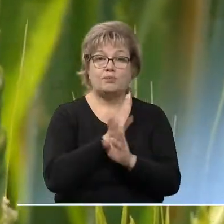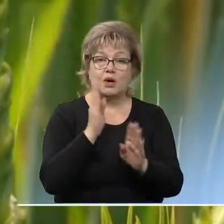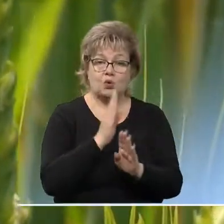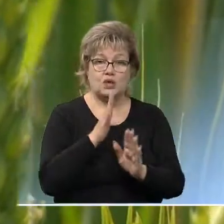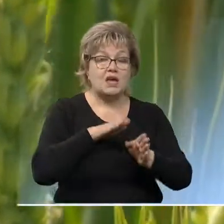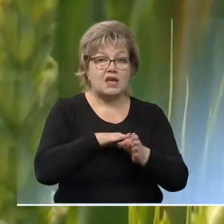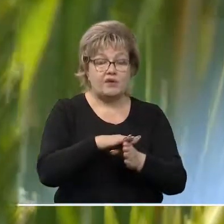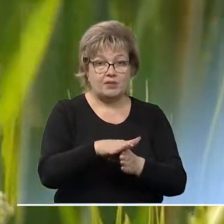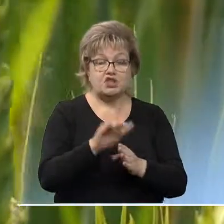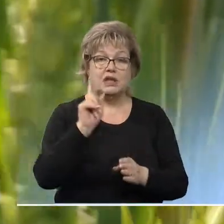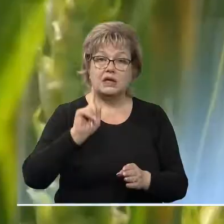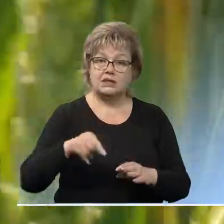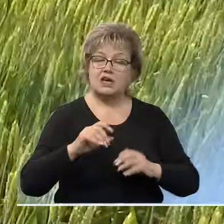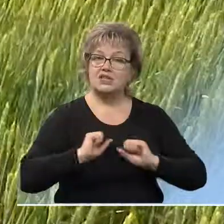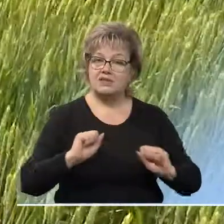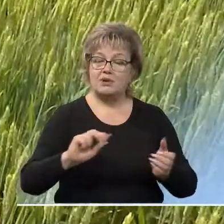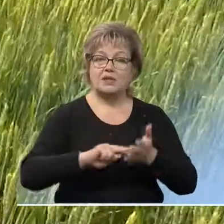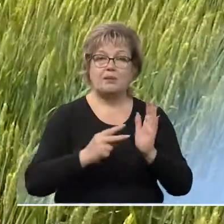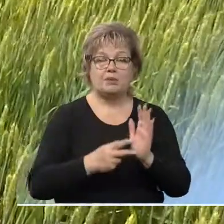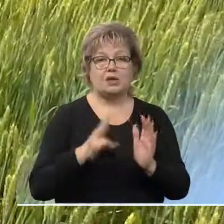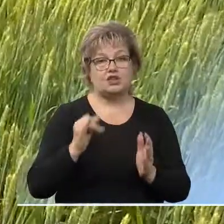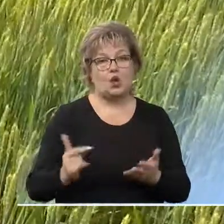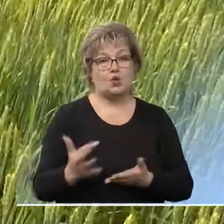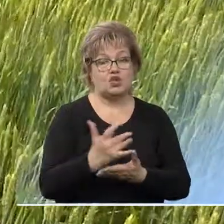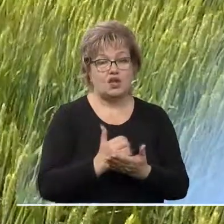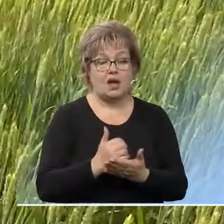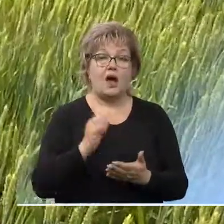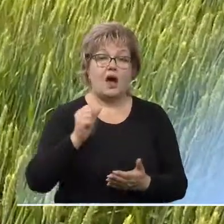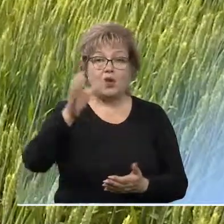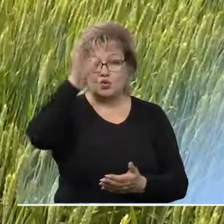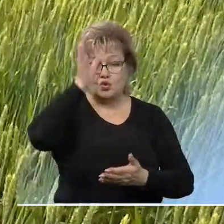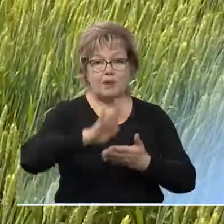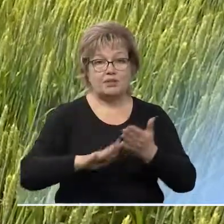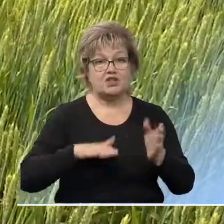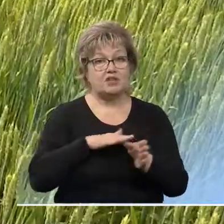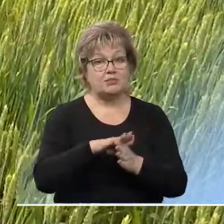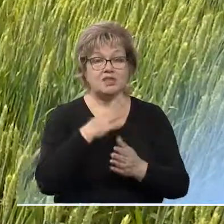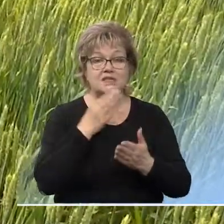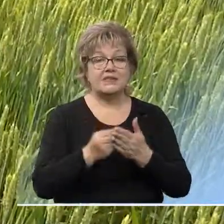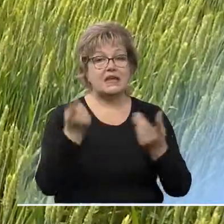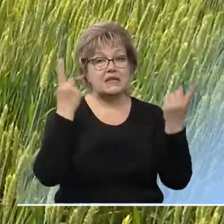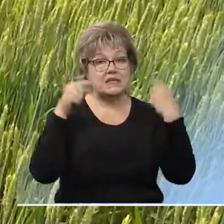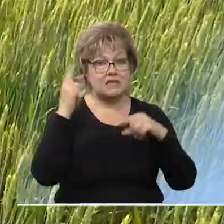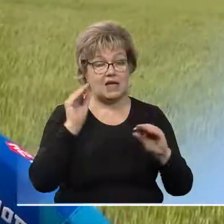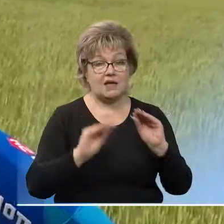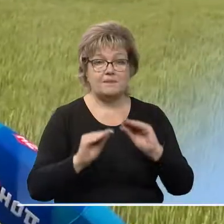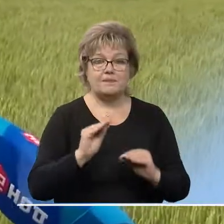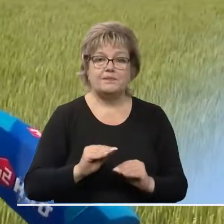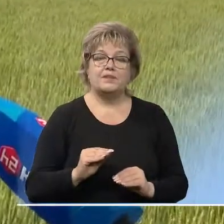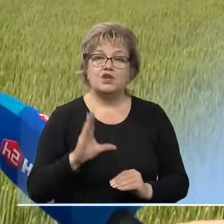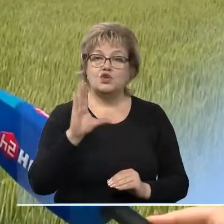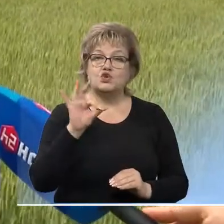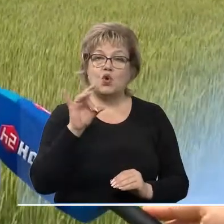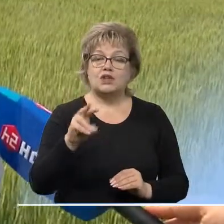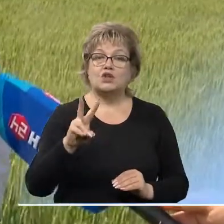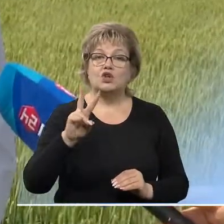от погоды и воплощать даже самые смелые планы на урожай. А ученый продолжает воплощать свои идеи. Сорт